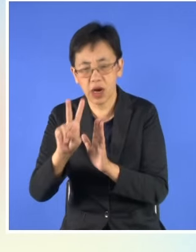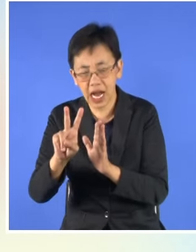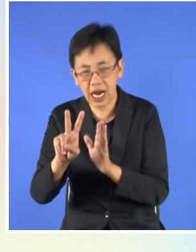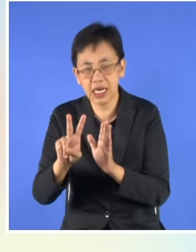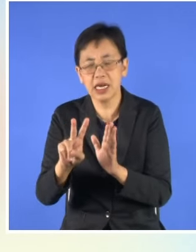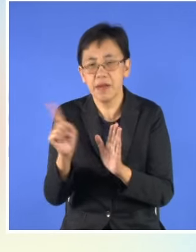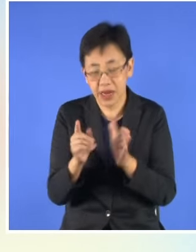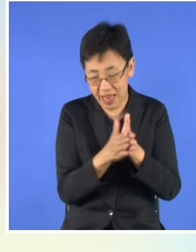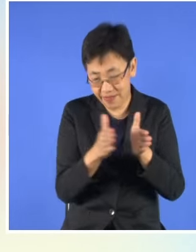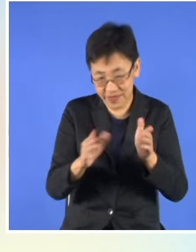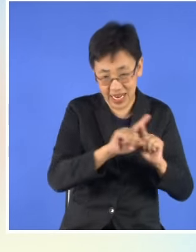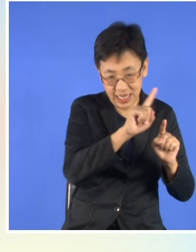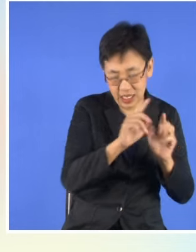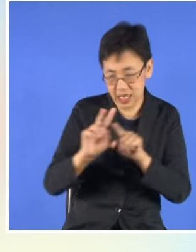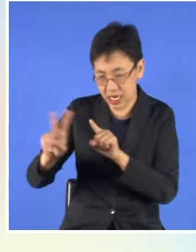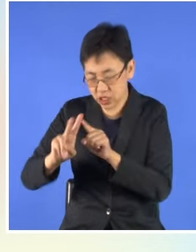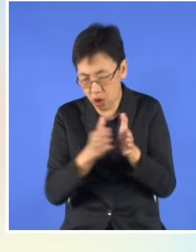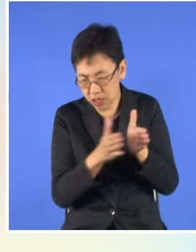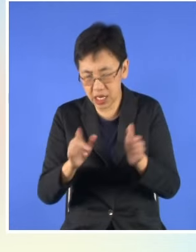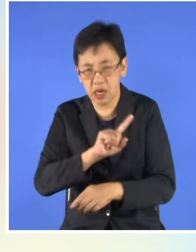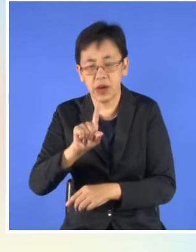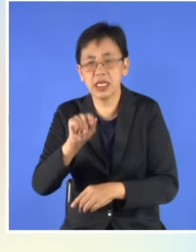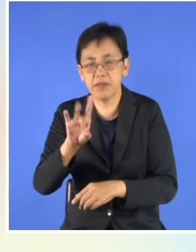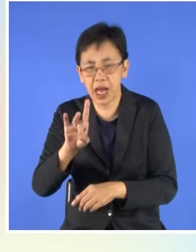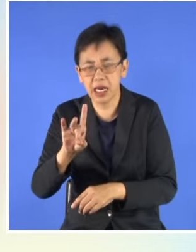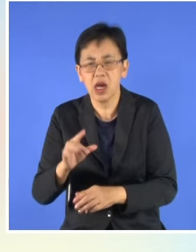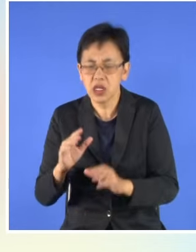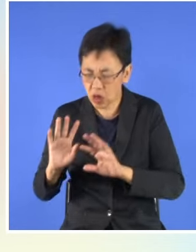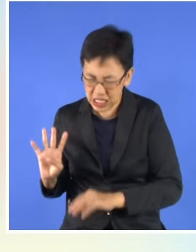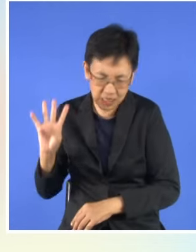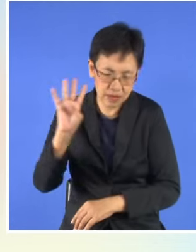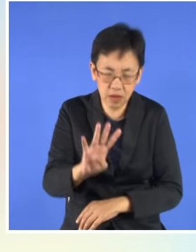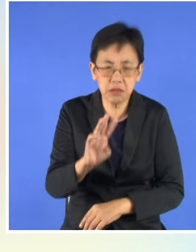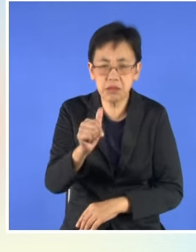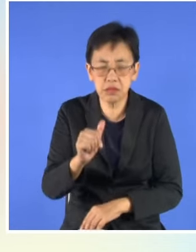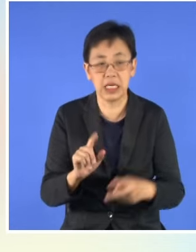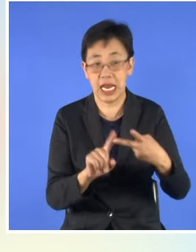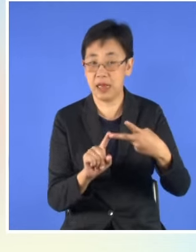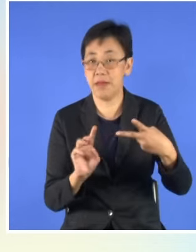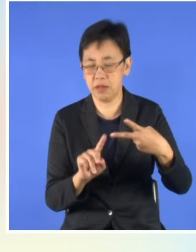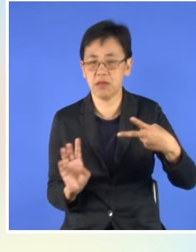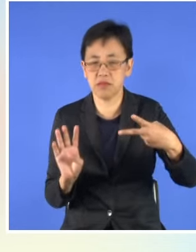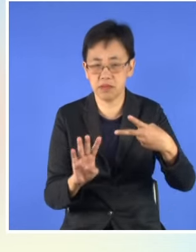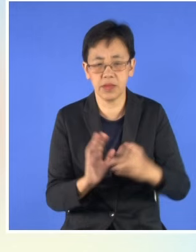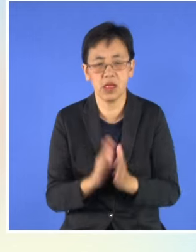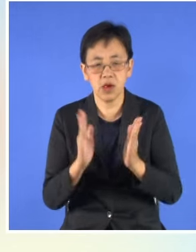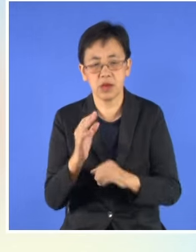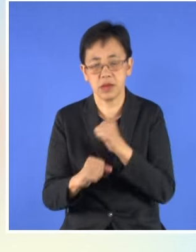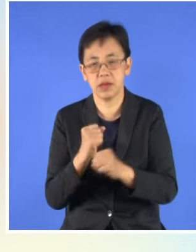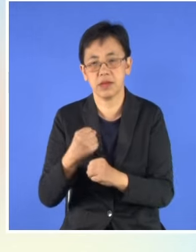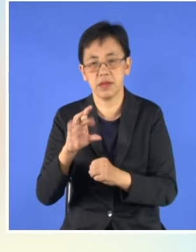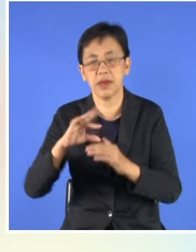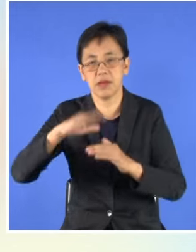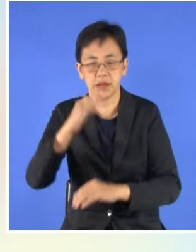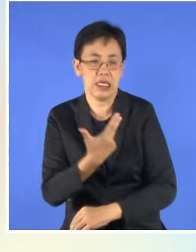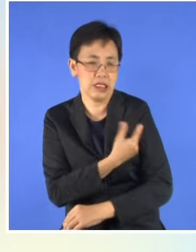28 วันต้องไปพ้อมกั 4 คนวาอยางนั้นซึ่ผู้ที่ควรไดรบการฉดวักซินต้องมอายุตตงแต่ 18 ปขนไป